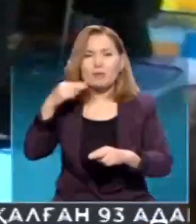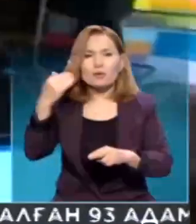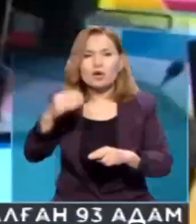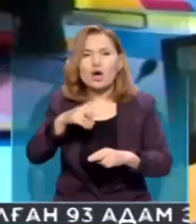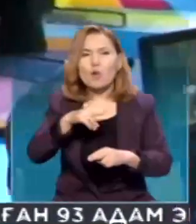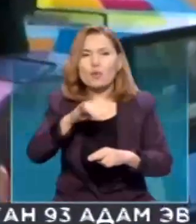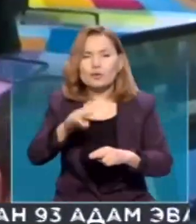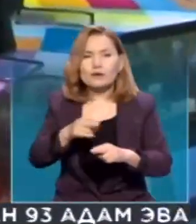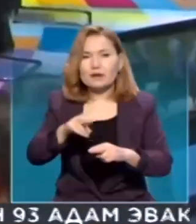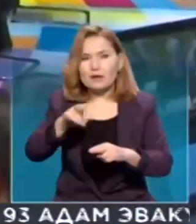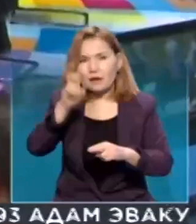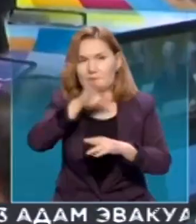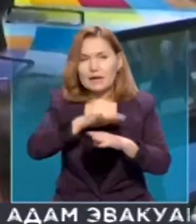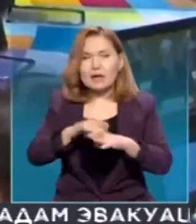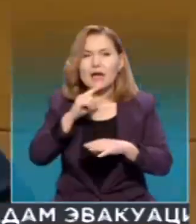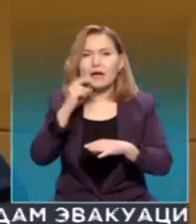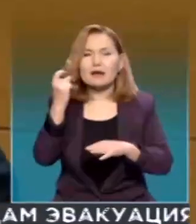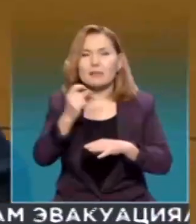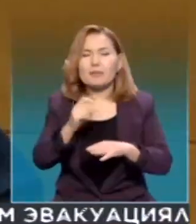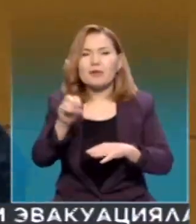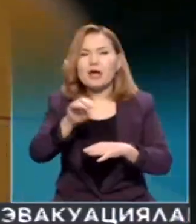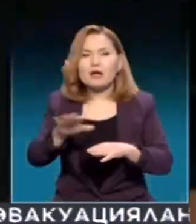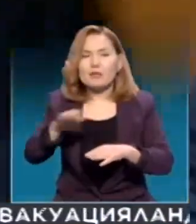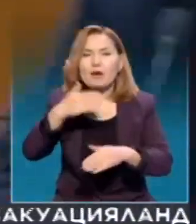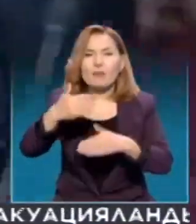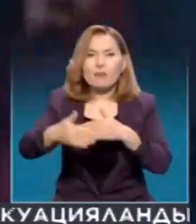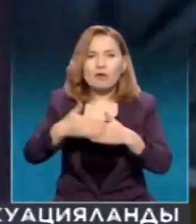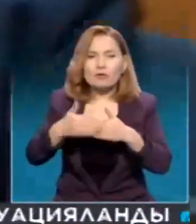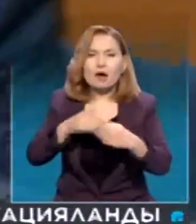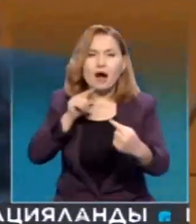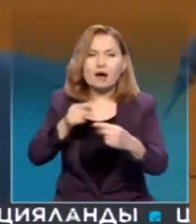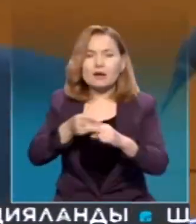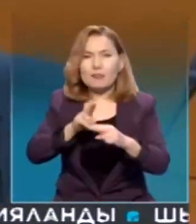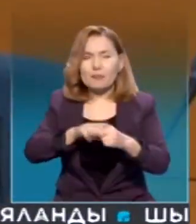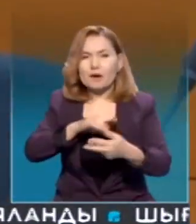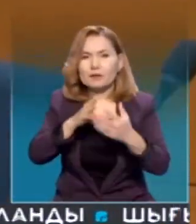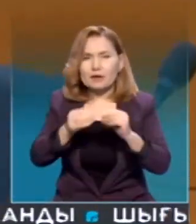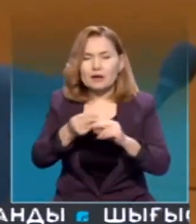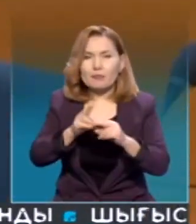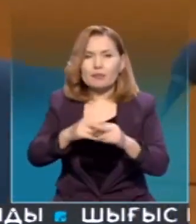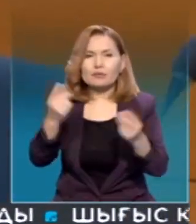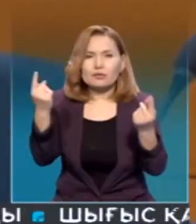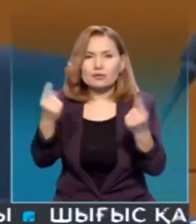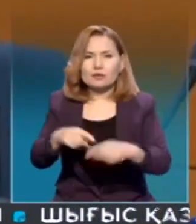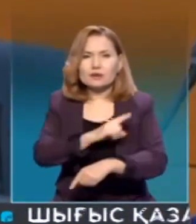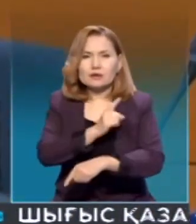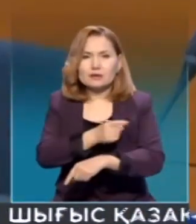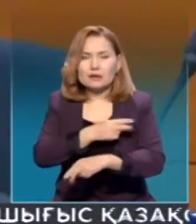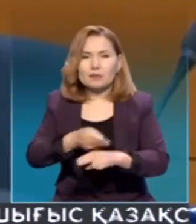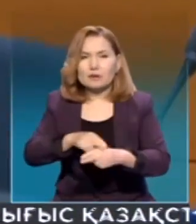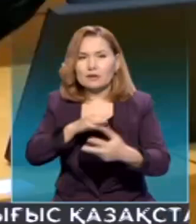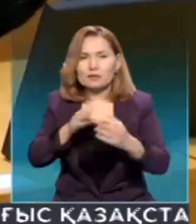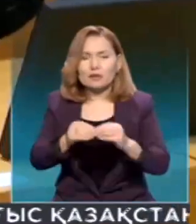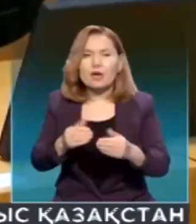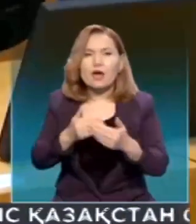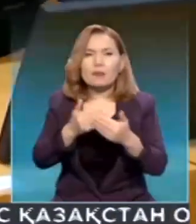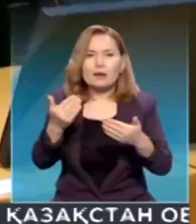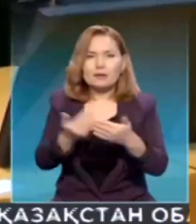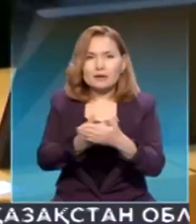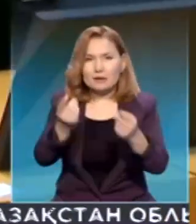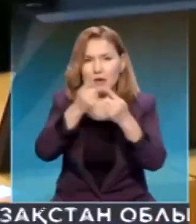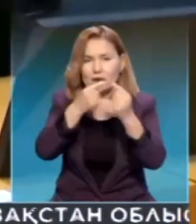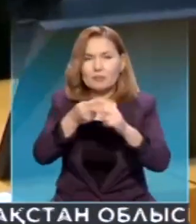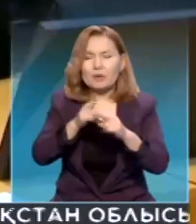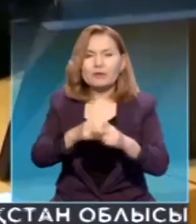Владимир Путин ел экономикасы батыстың санкцияларына төтеп беріп, күткендегіден әлде қайда күшті болып шықты деп мәлімдеді. Соңғы